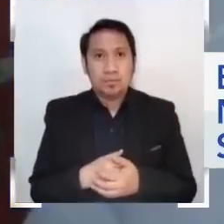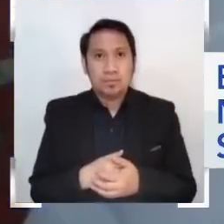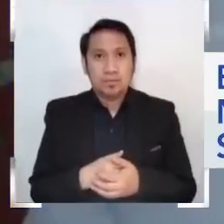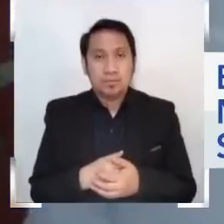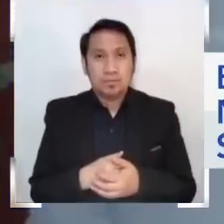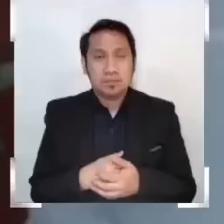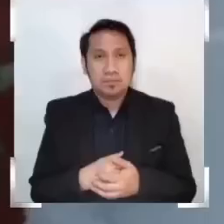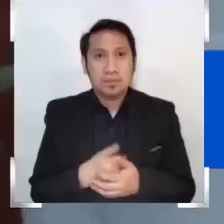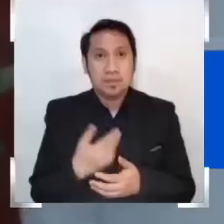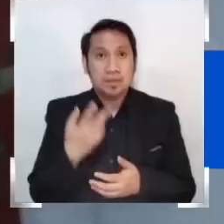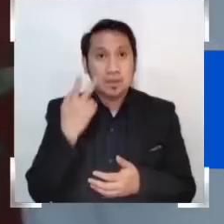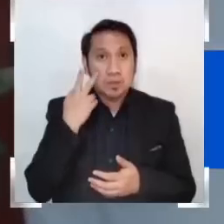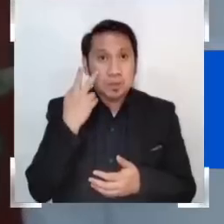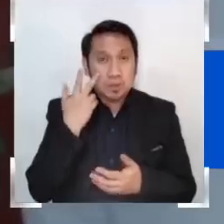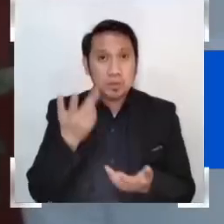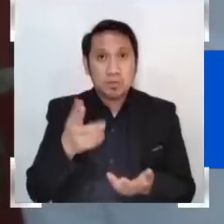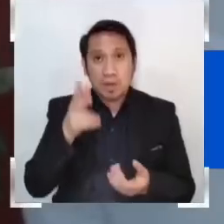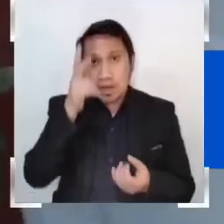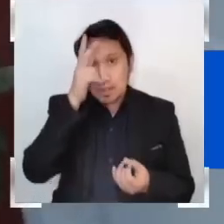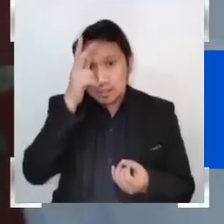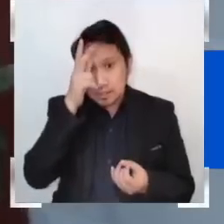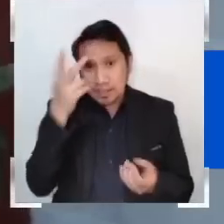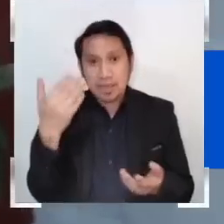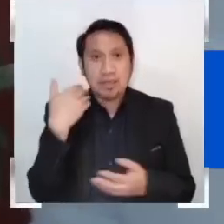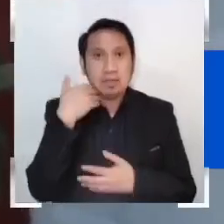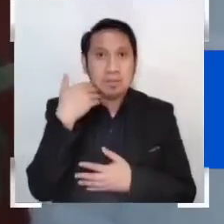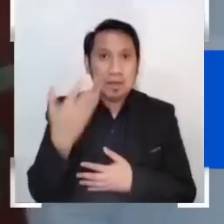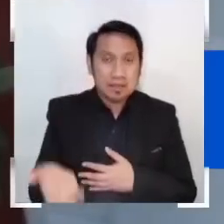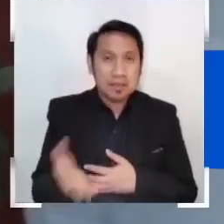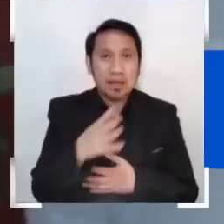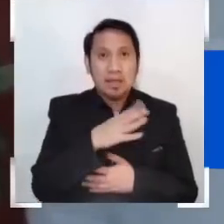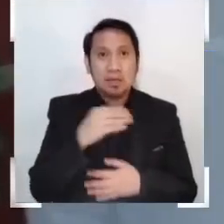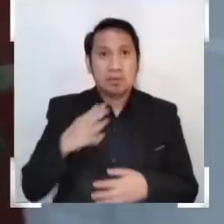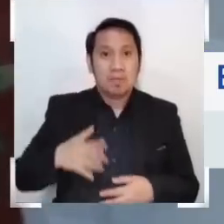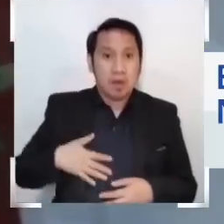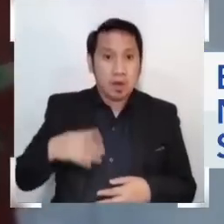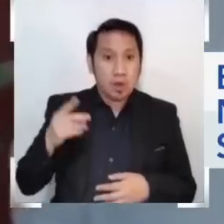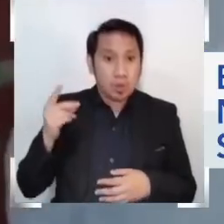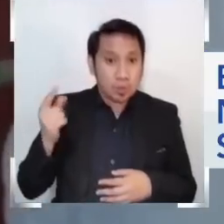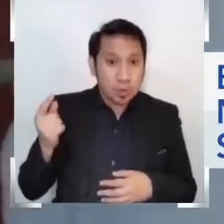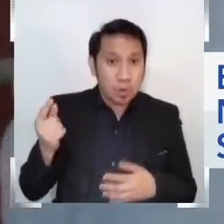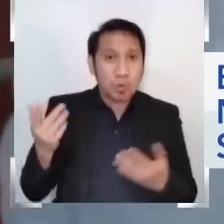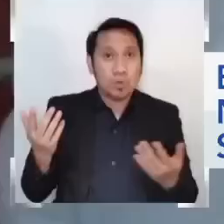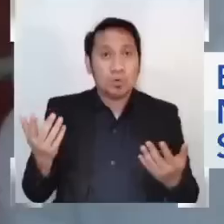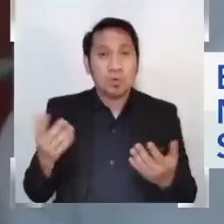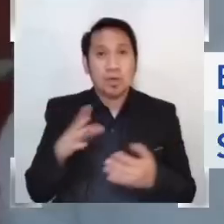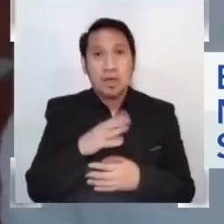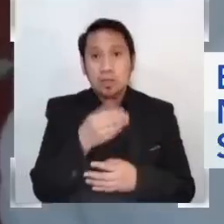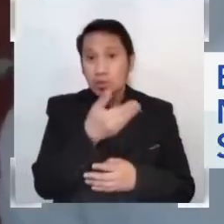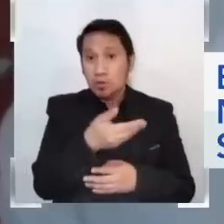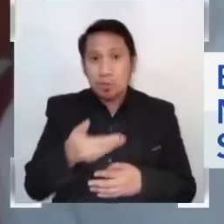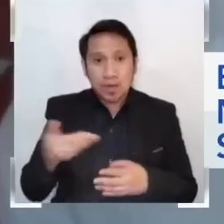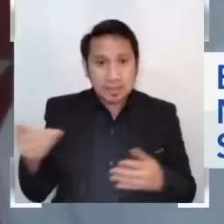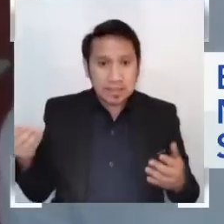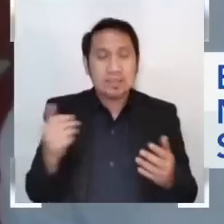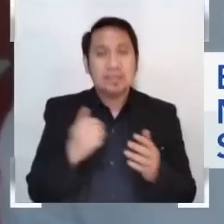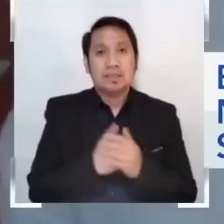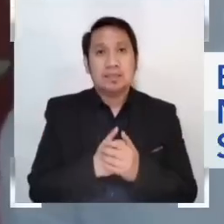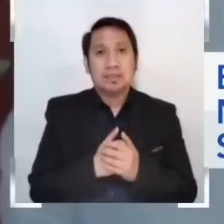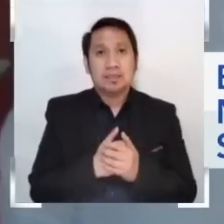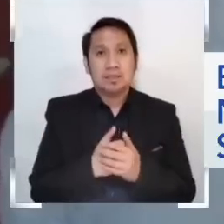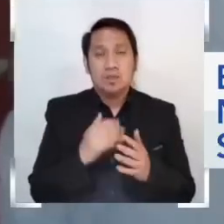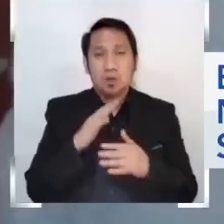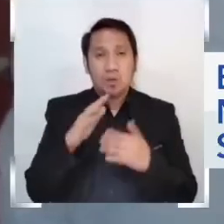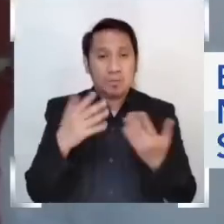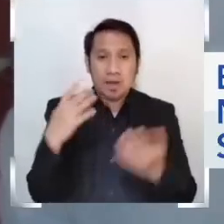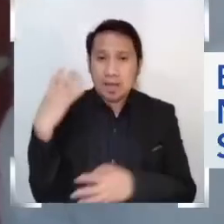bayo po, lahat namatay. Tapos yung aso namin, hindi na kami makakuha. Yung dami-dami, sir. Yung mga electric pump,